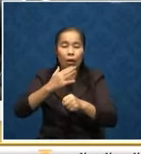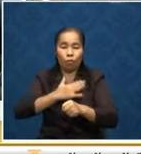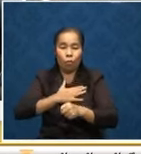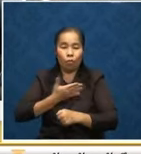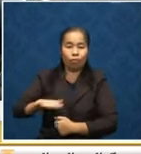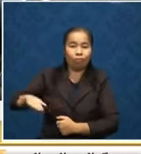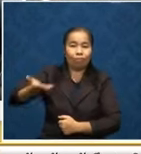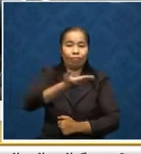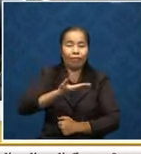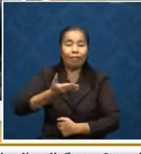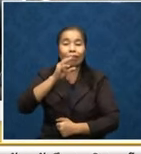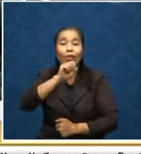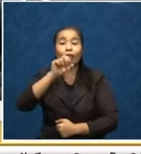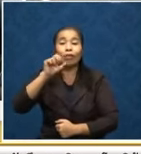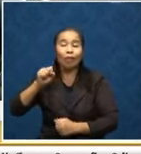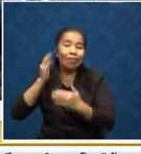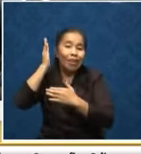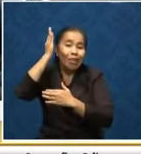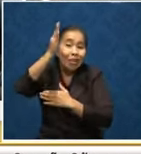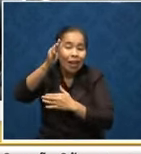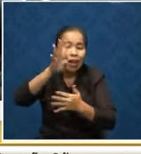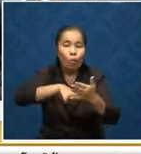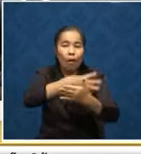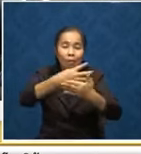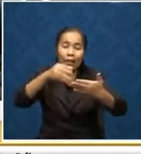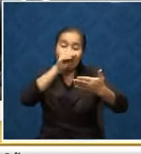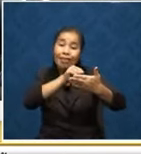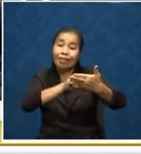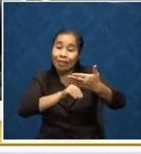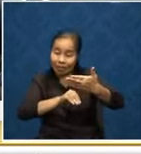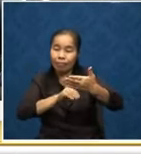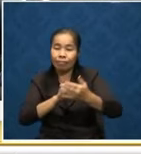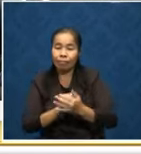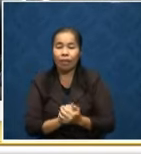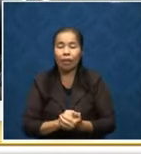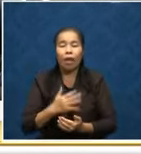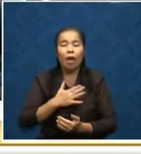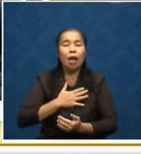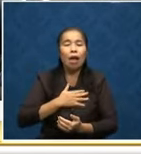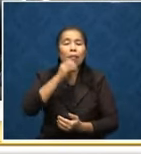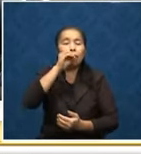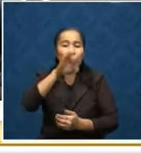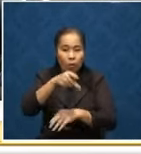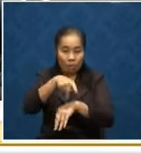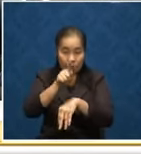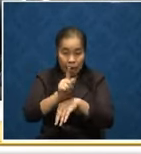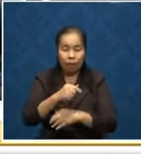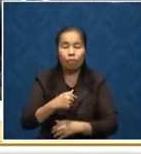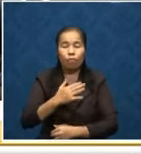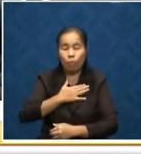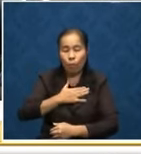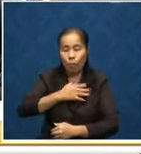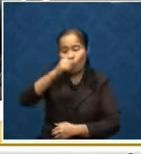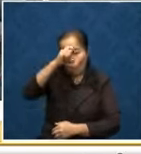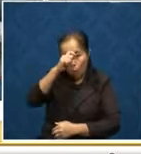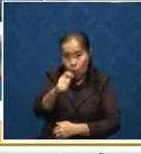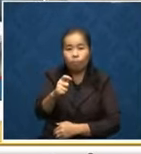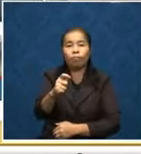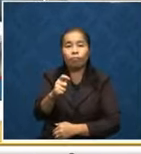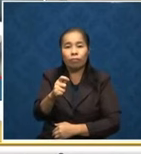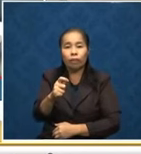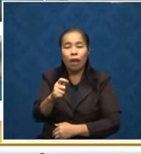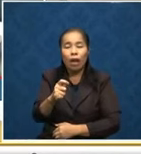ชิกสภาผู้แทนราษฎรต่อไปนะครับผมเรียนท่านประธานอย่างนี้ครับว่าผมเคารพในความเห็น